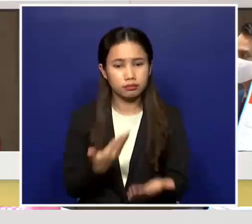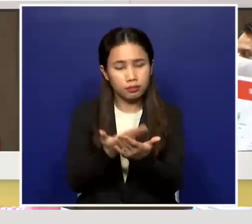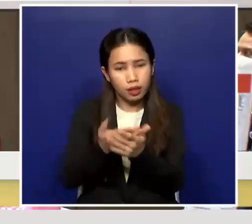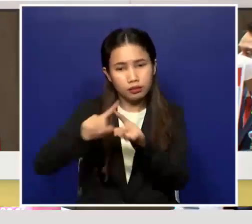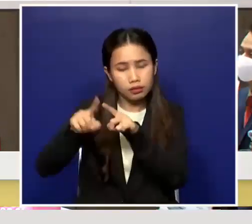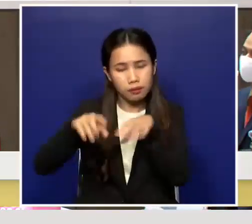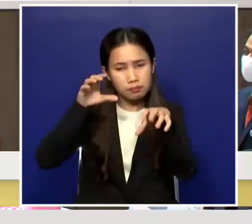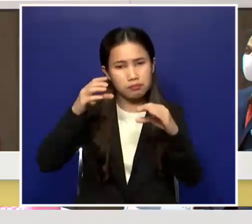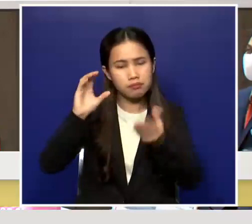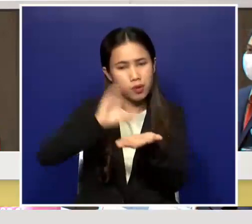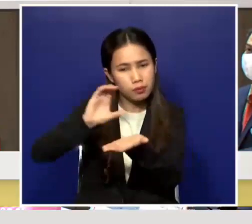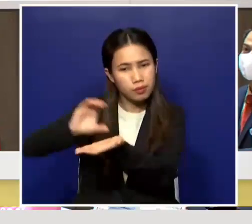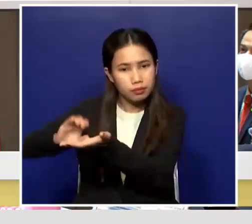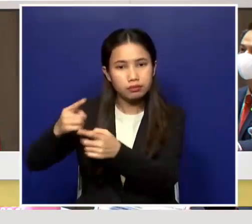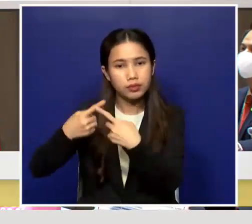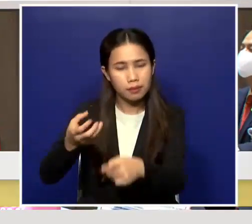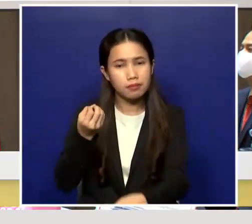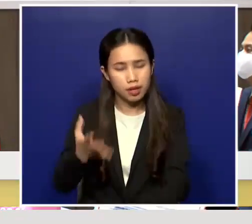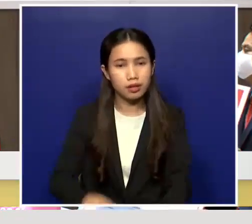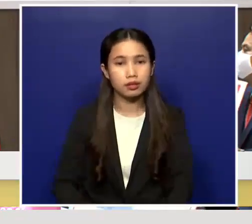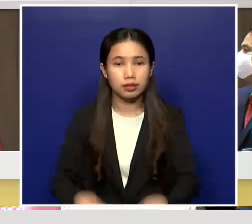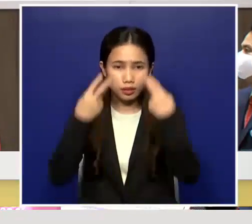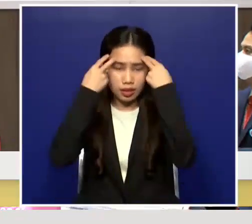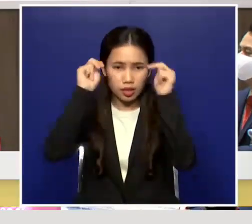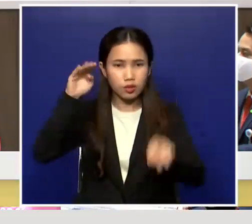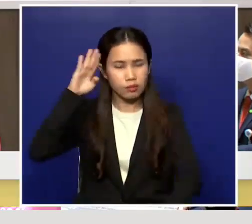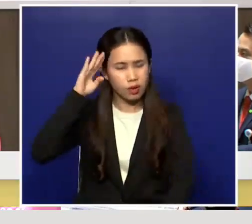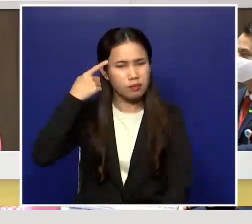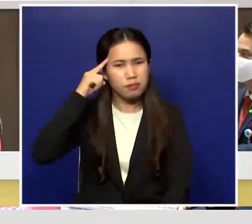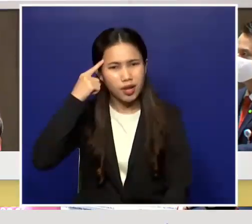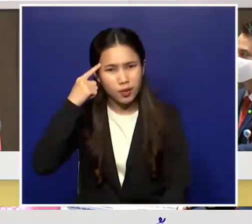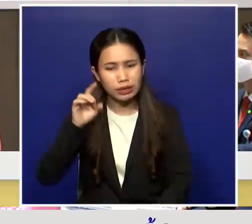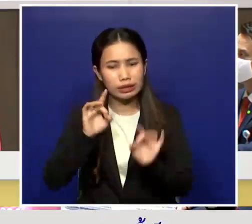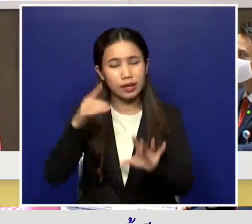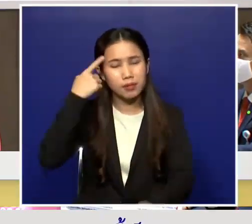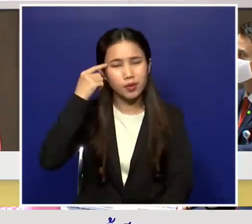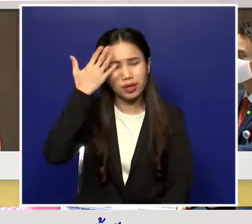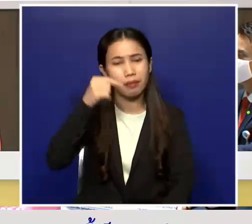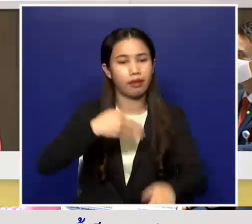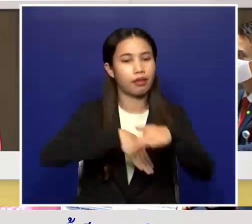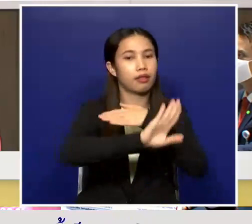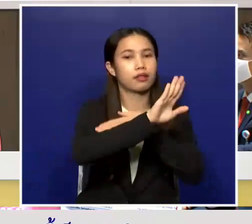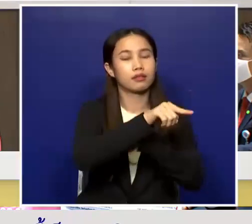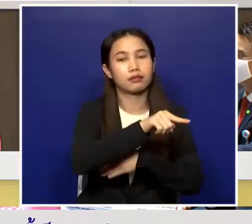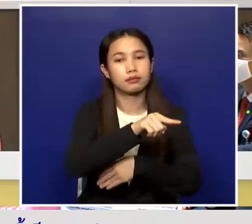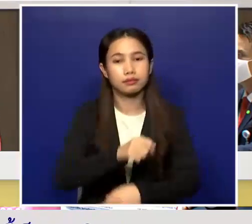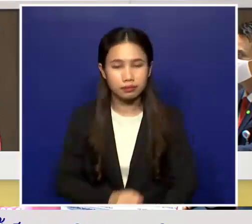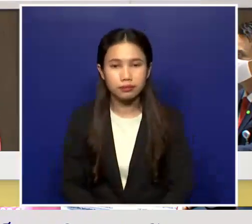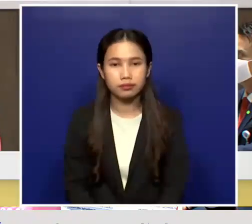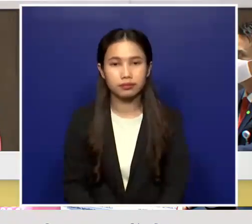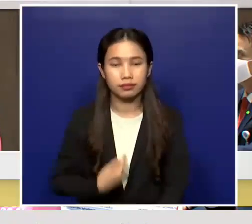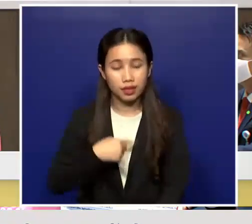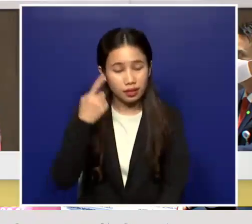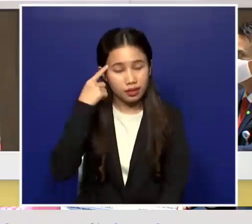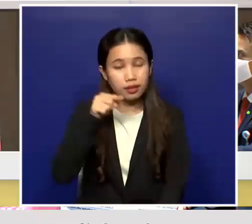นี่ยังไงล่ะเห็นไหมครับนายกจะบอกว่าแก้งไม่รู้ผมไม่สงสัยทำไมเพ่นหนีเลยเห็นไหมครับนี่ไงนี่บอกว่